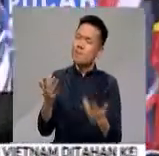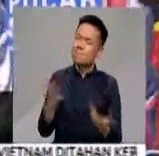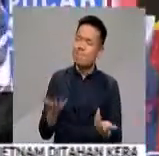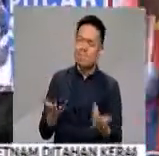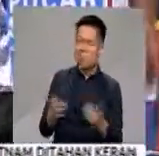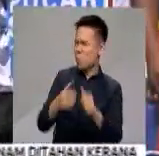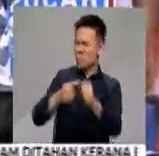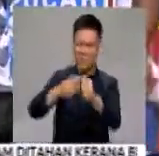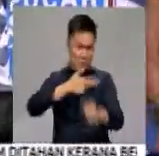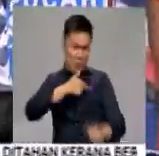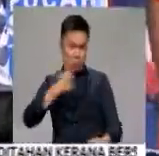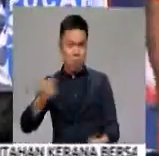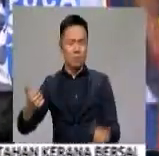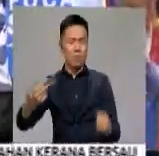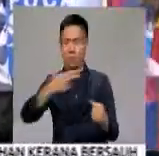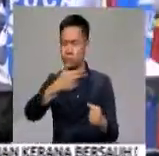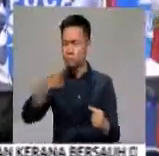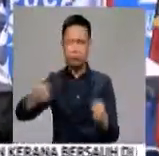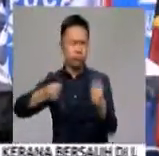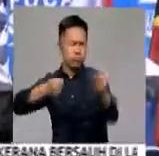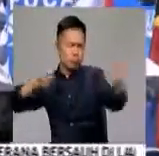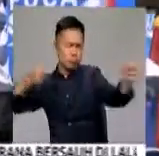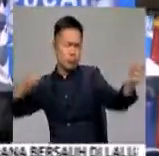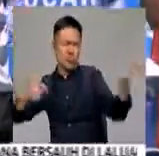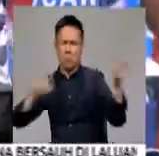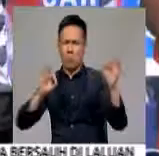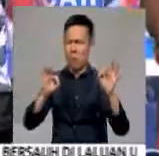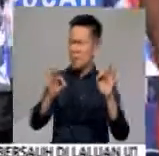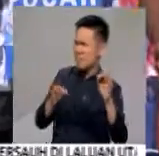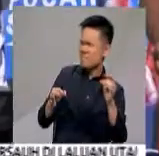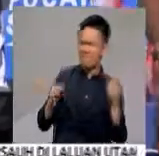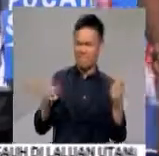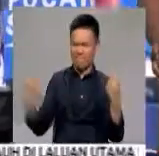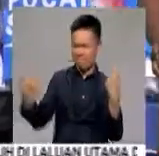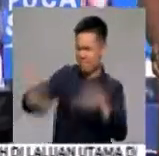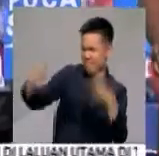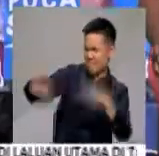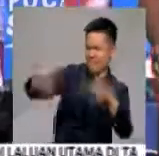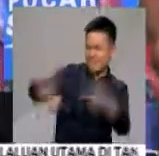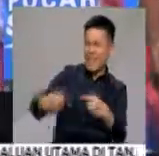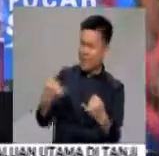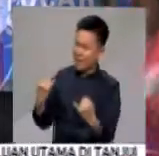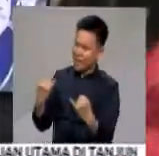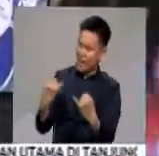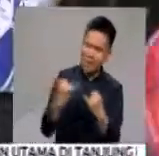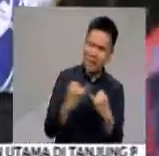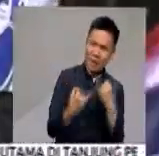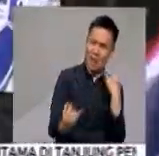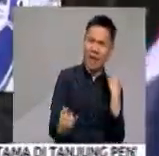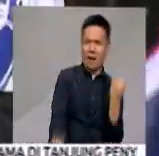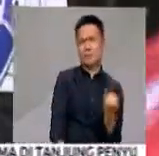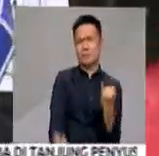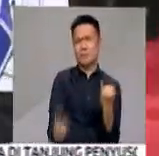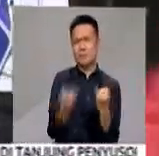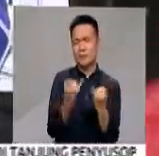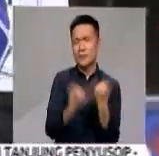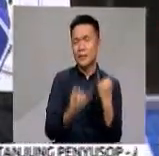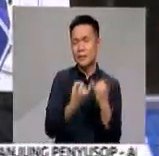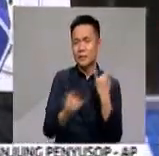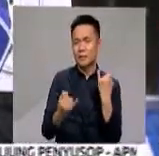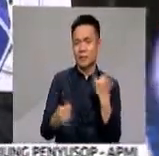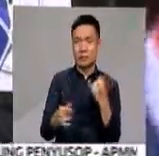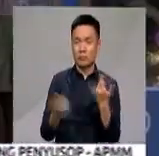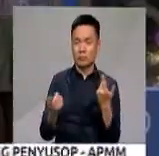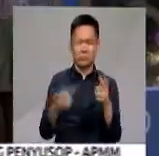ketepatan pemanah Indonesia walaupun berjaya memberi saingan sehingga pusingan terakhir. Keputusan terpaksa ditentukan dengan shoot